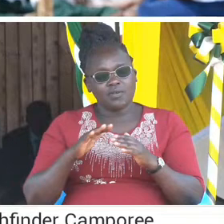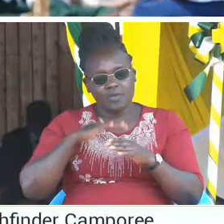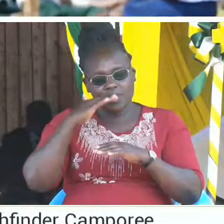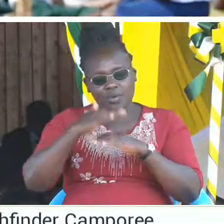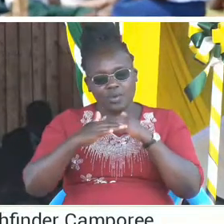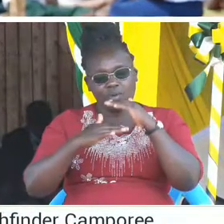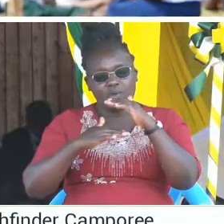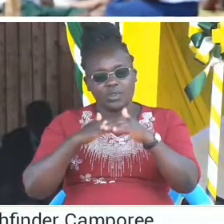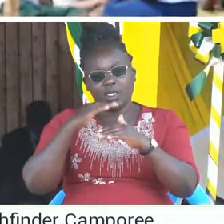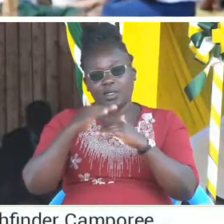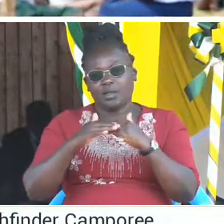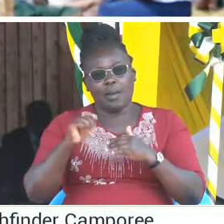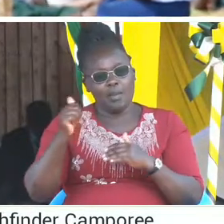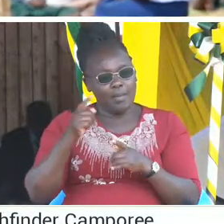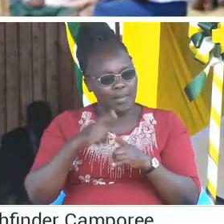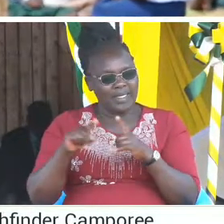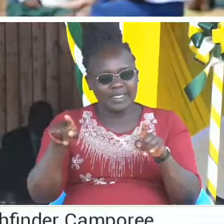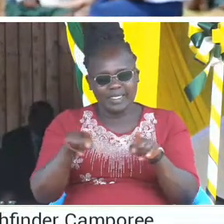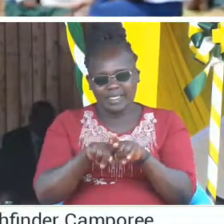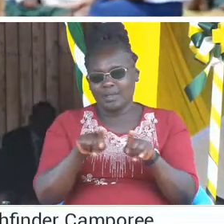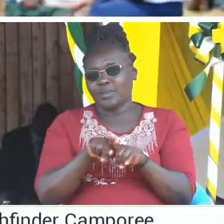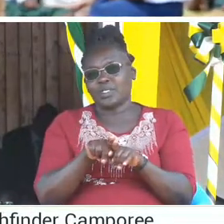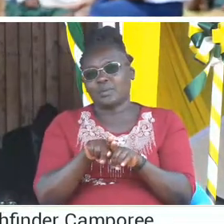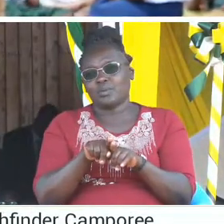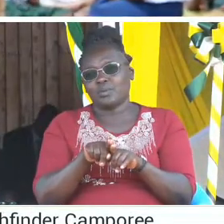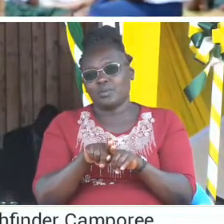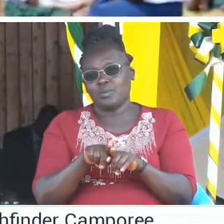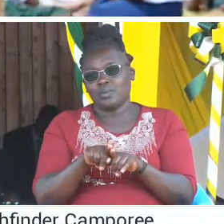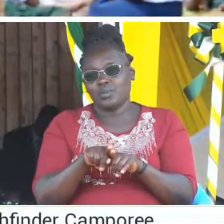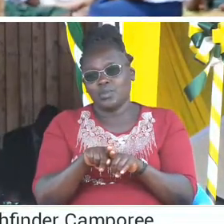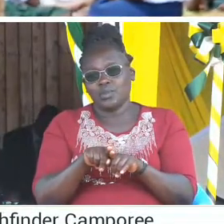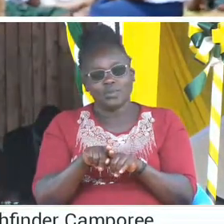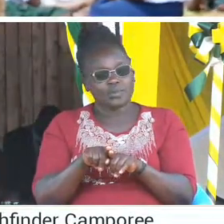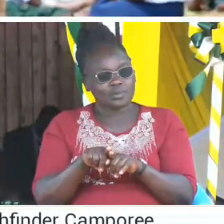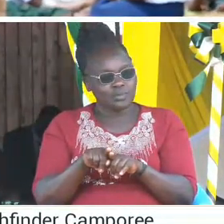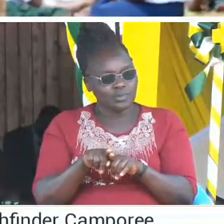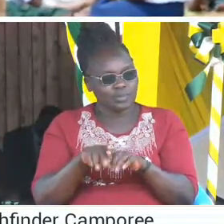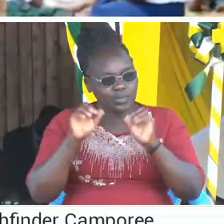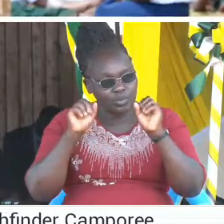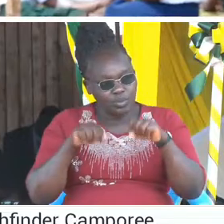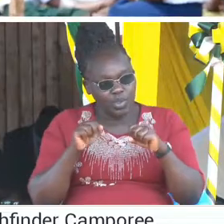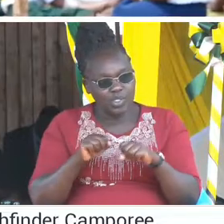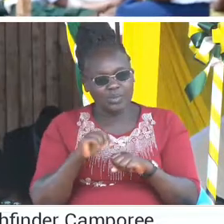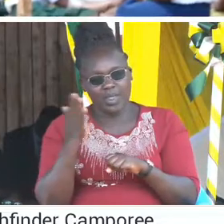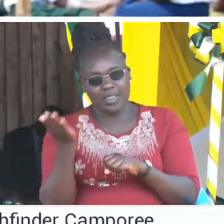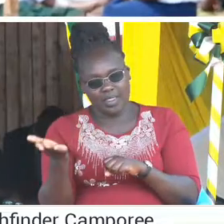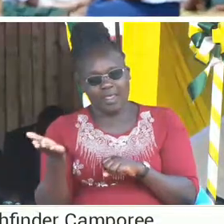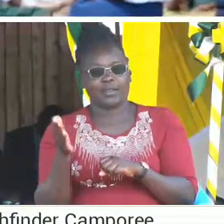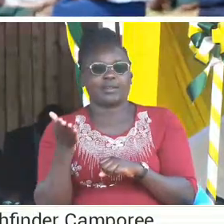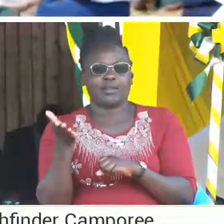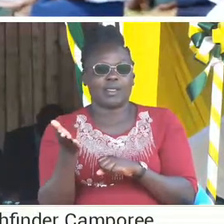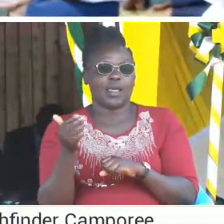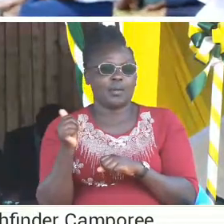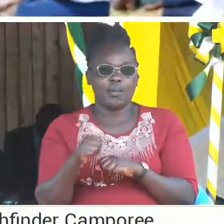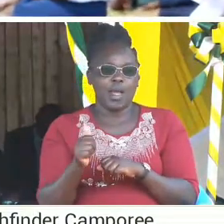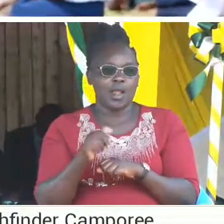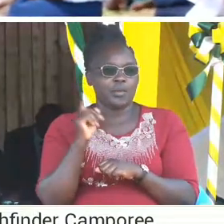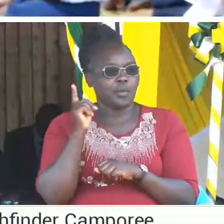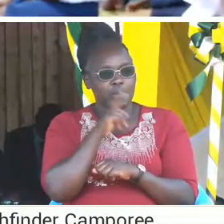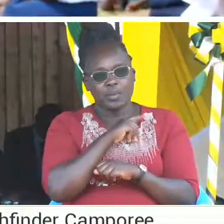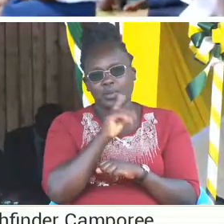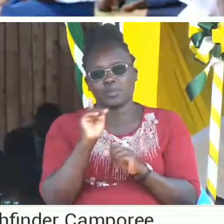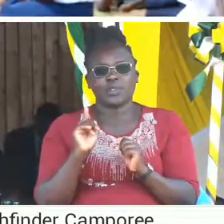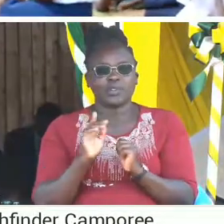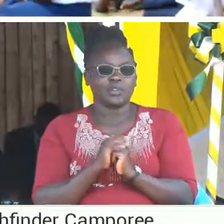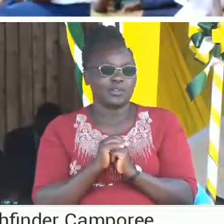bado anaweza akawa ame specialize kwenye masomo fulani na anatamani kupata